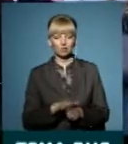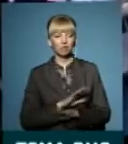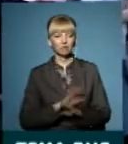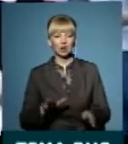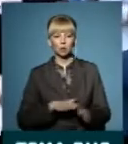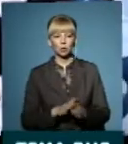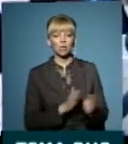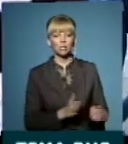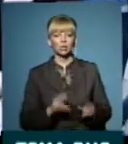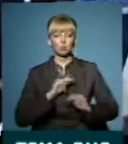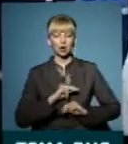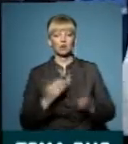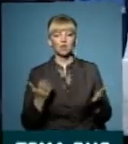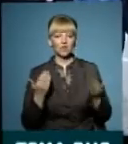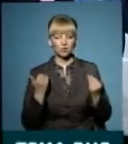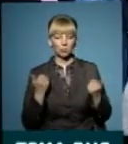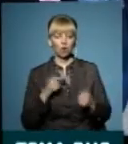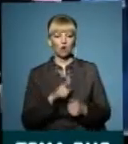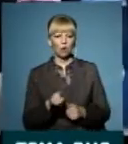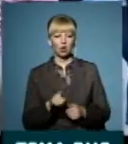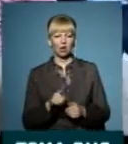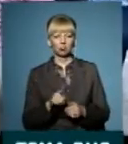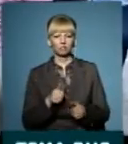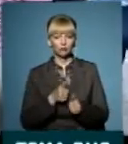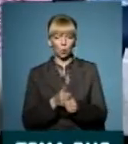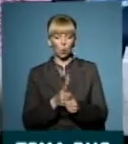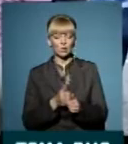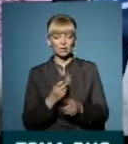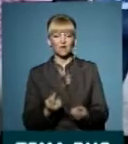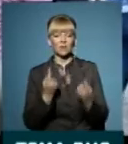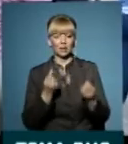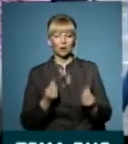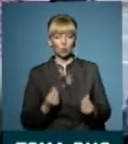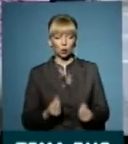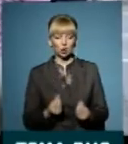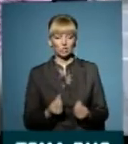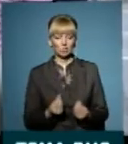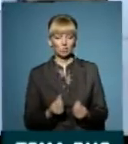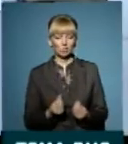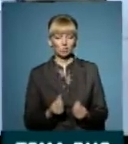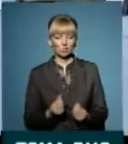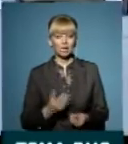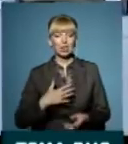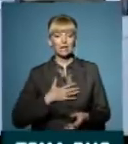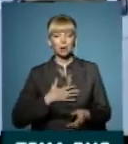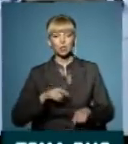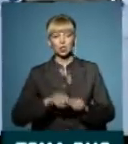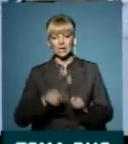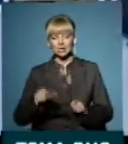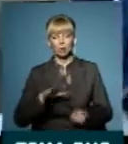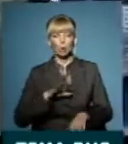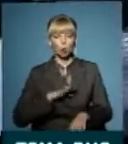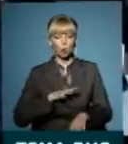не дотримуються режиму праці відпочинку, вони гоняться за великими грошима. Нашими інспекторами